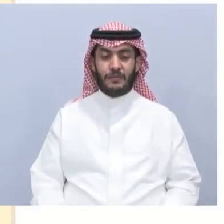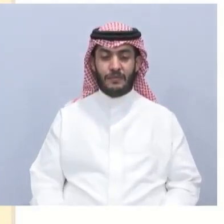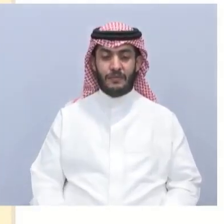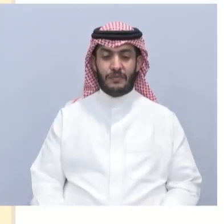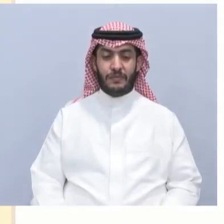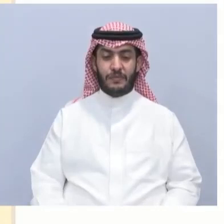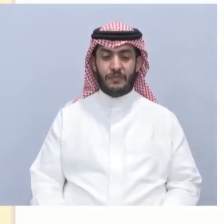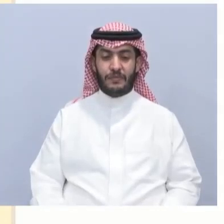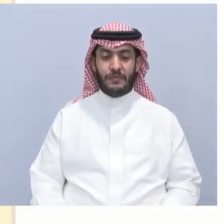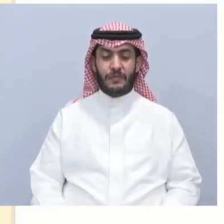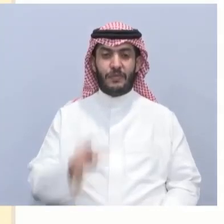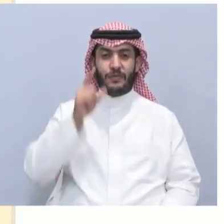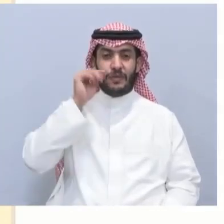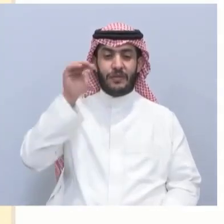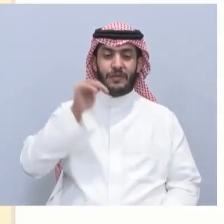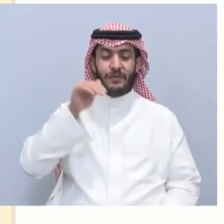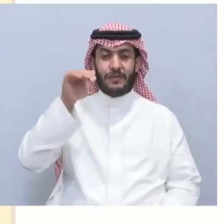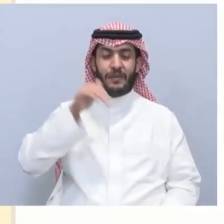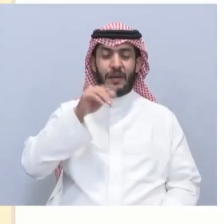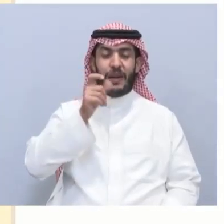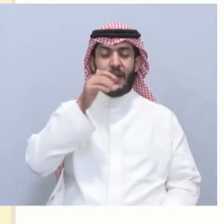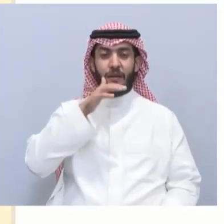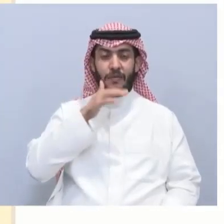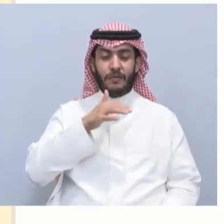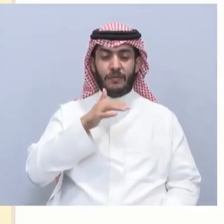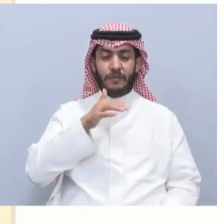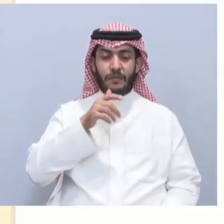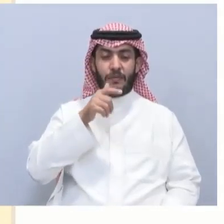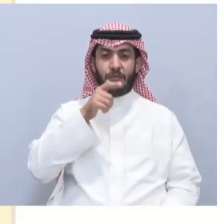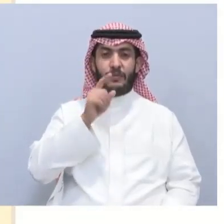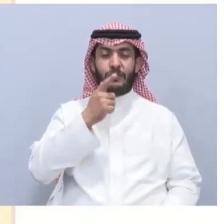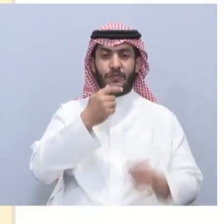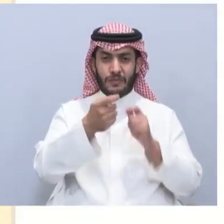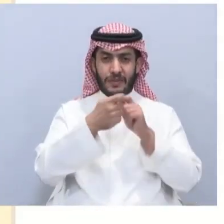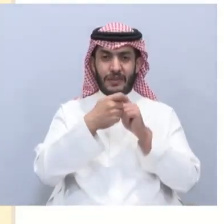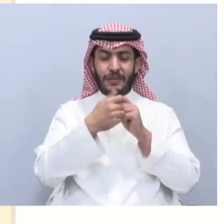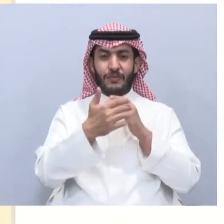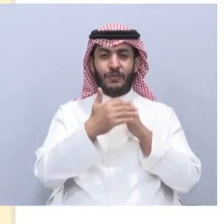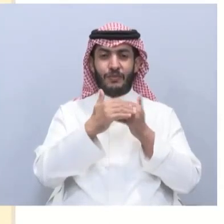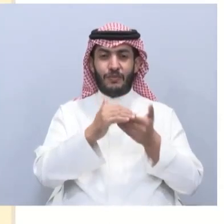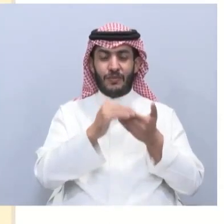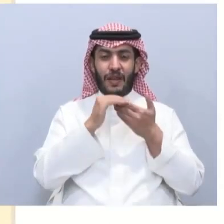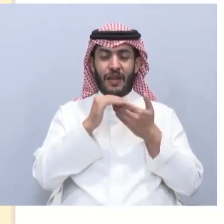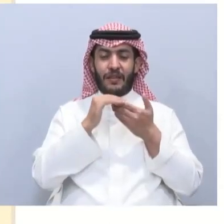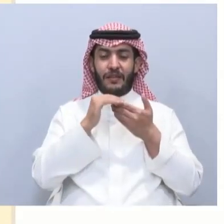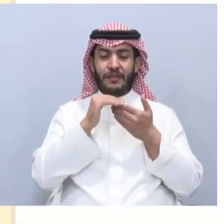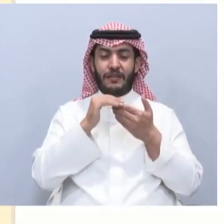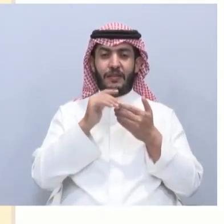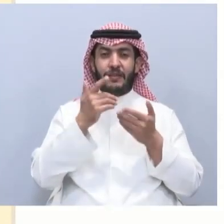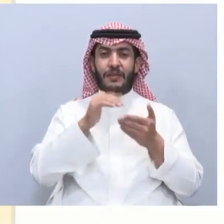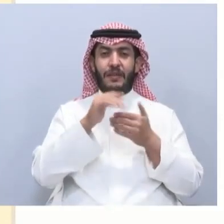اذا هذا رجل اعرابي ساءه النبي صلى الله عليه وسلم ويريد الارشاد من النبي صلى الله عليه وسلم